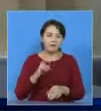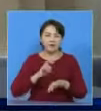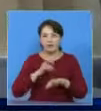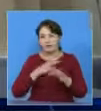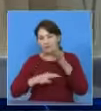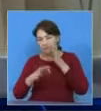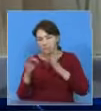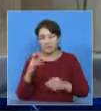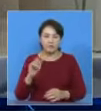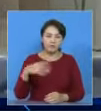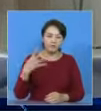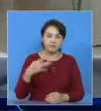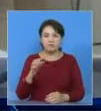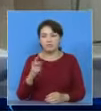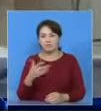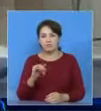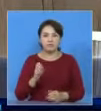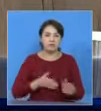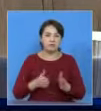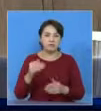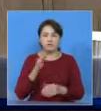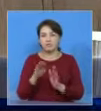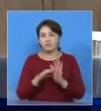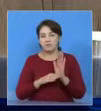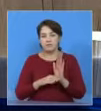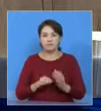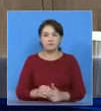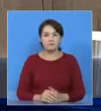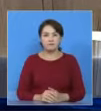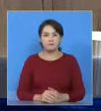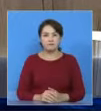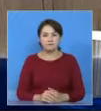реализованы 443 показателя дорожной карты.